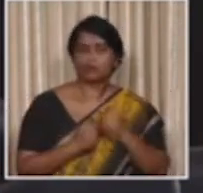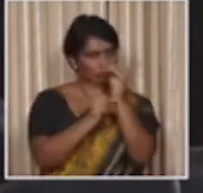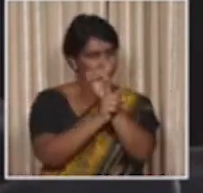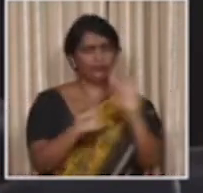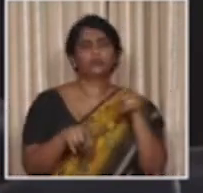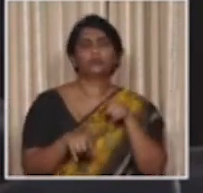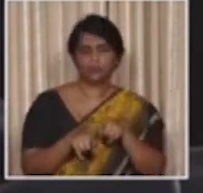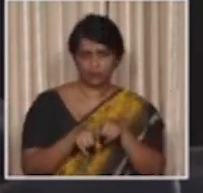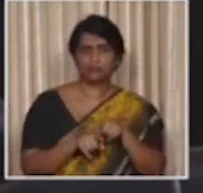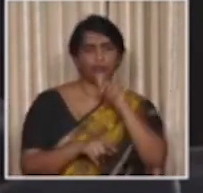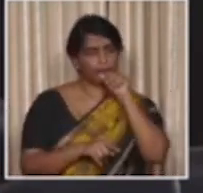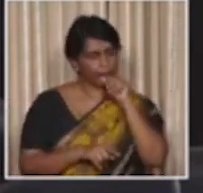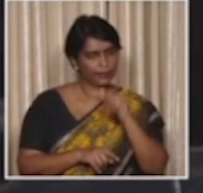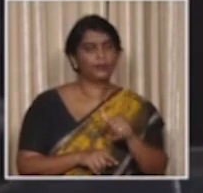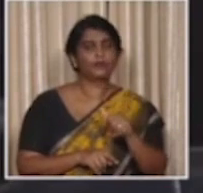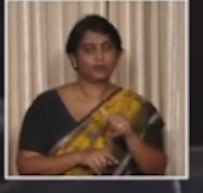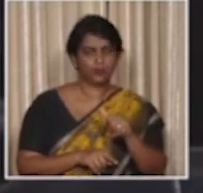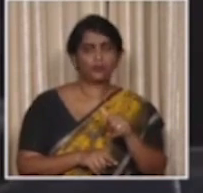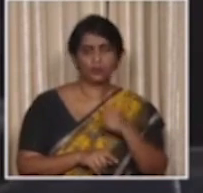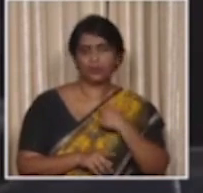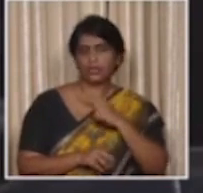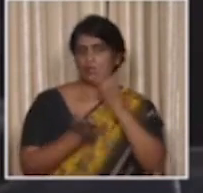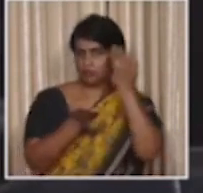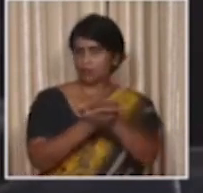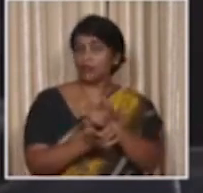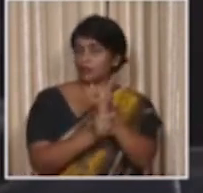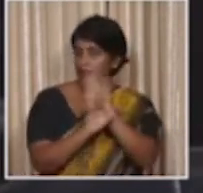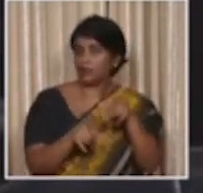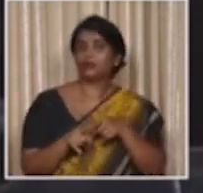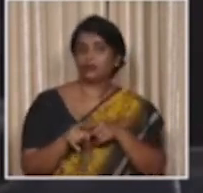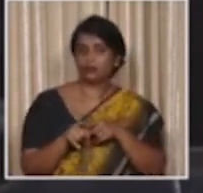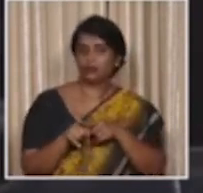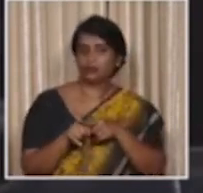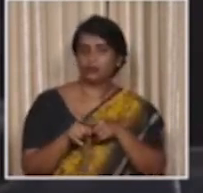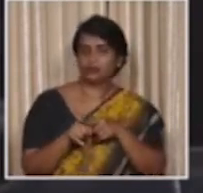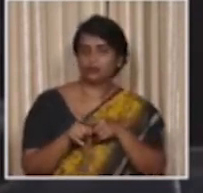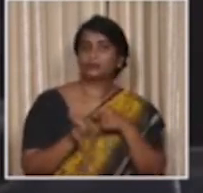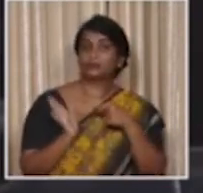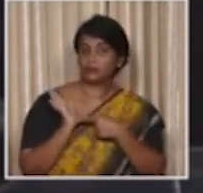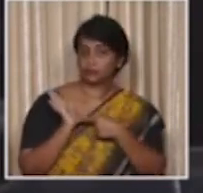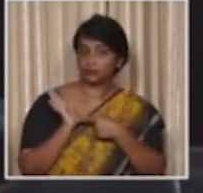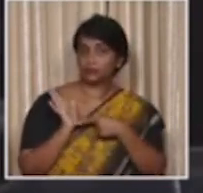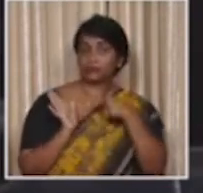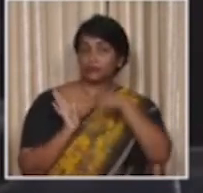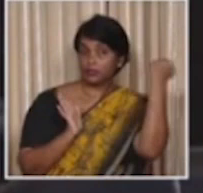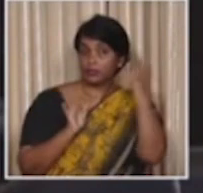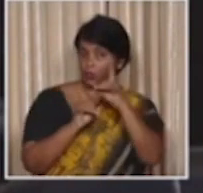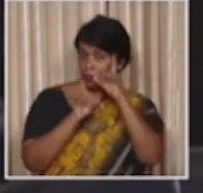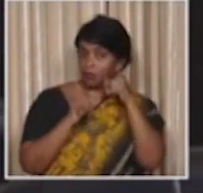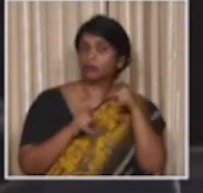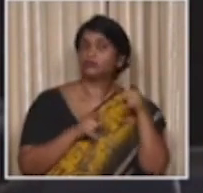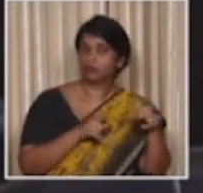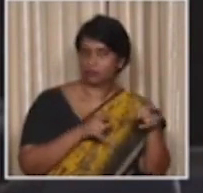ඍජුවම අපි ඒක ඉතාමත්ම පැහැදිලිව ඉදිරිපත් කරා ඍජුවම මේ මේ ඒ ප්‍රසන්ටේෂන් එක මේ මේ